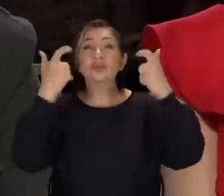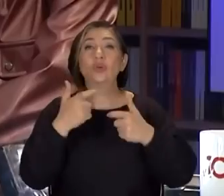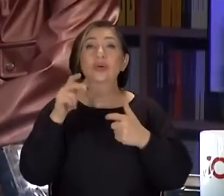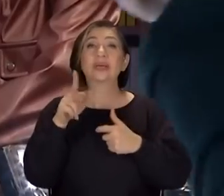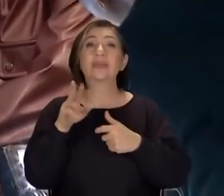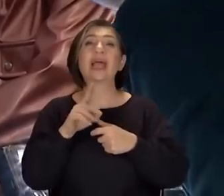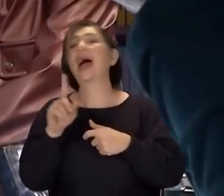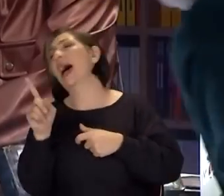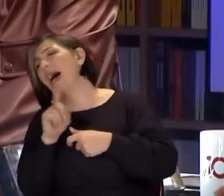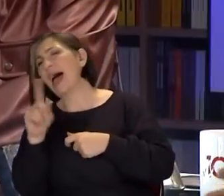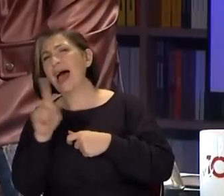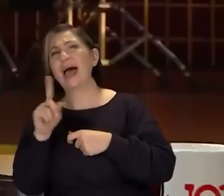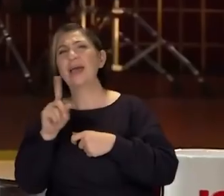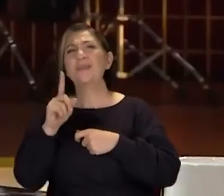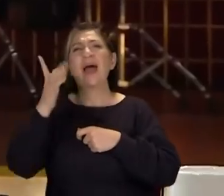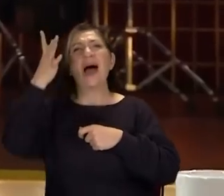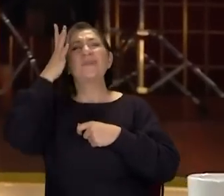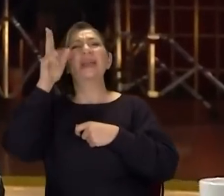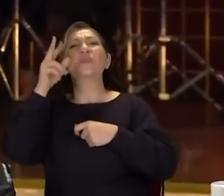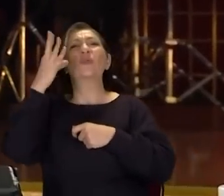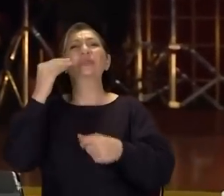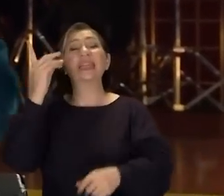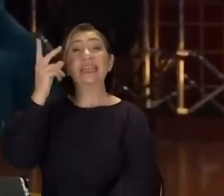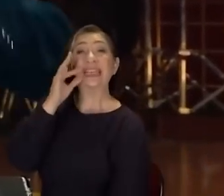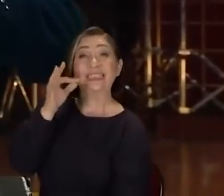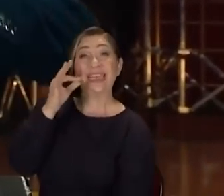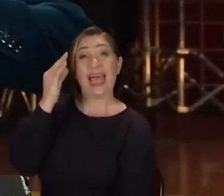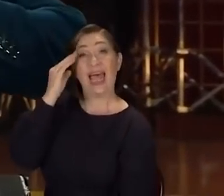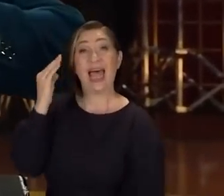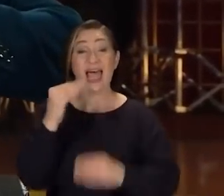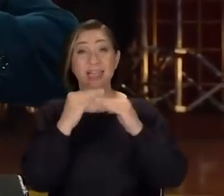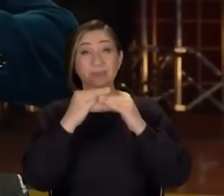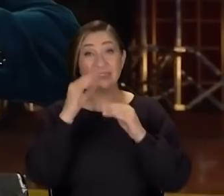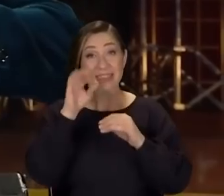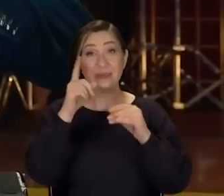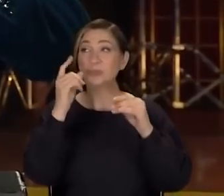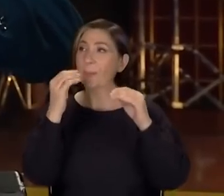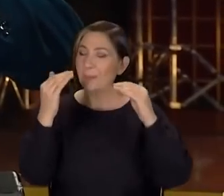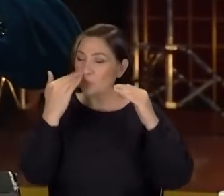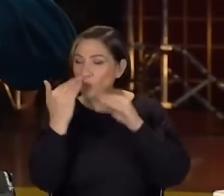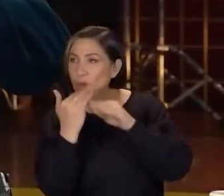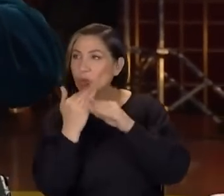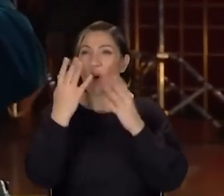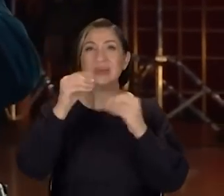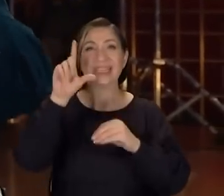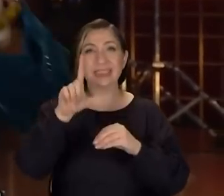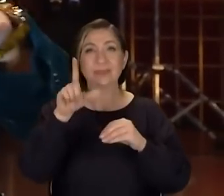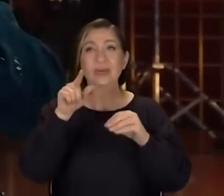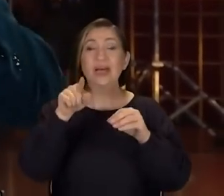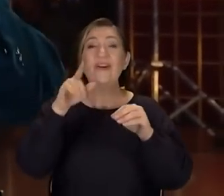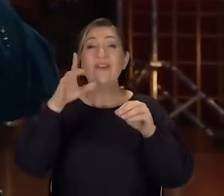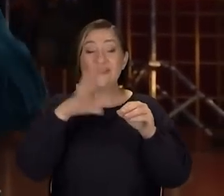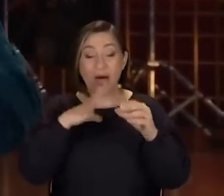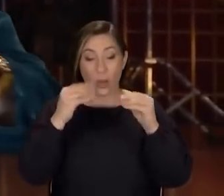dönüştü için evet geri zekalı salaklaşma ulaşabilmesi için asgari müşterekte buluşmak yerine asgari müşterekte